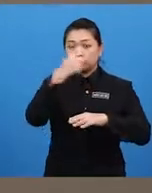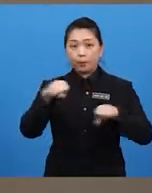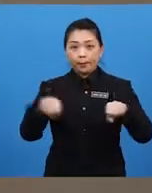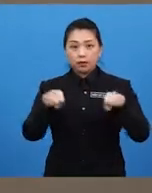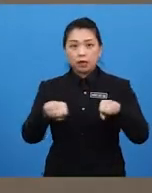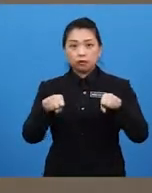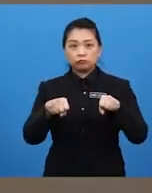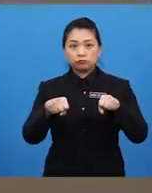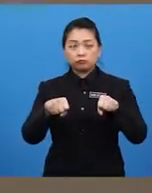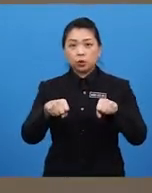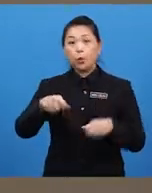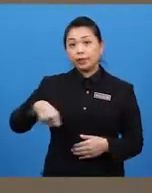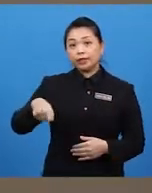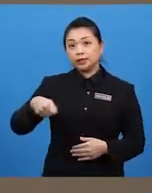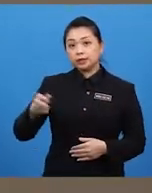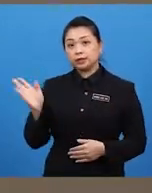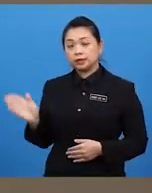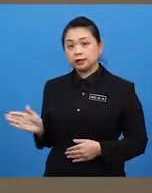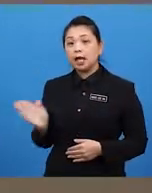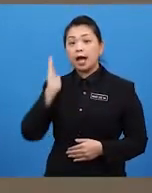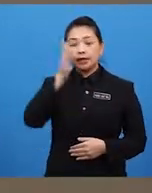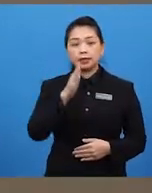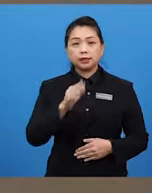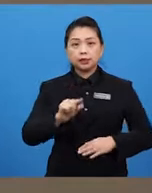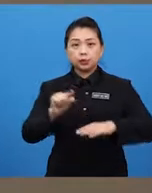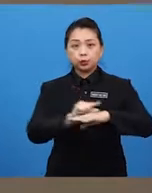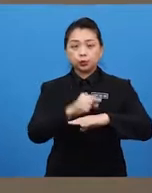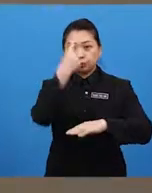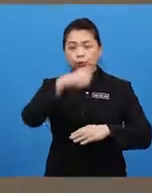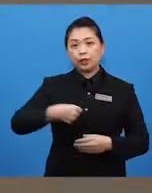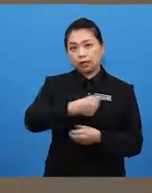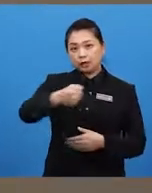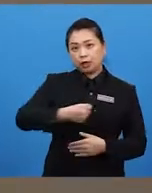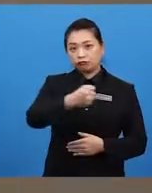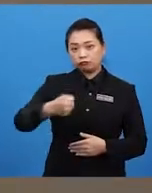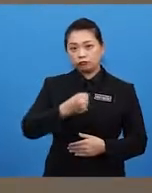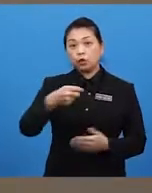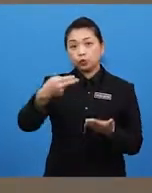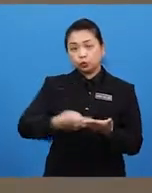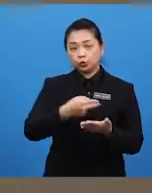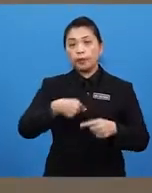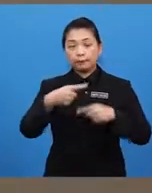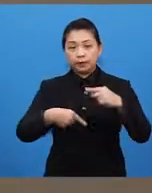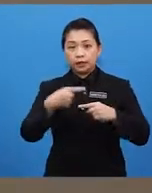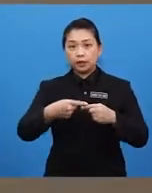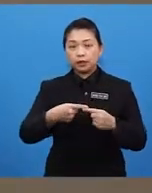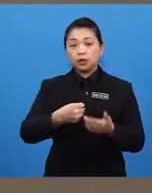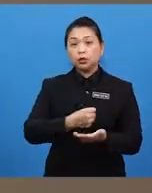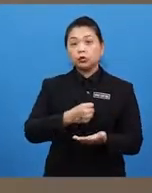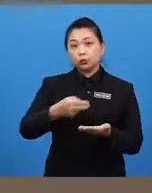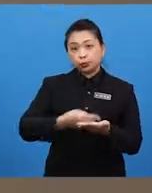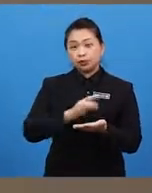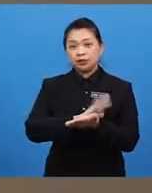ini guys bisa akan digunakan untuk mengacau sub ketika susu menjadi semakin pekat